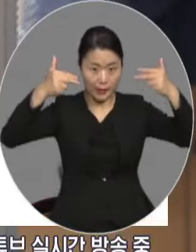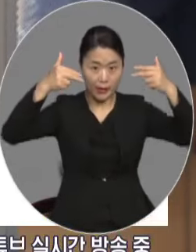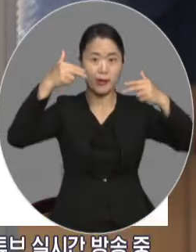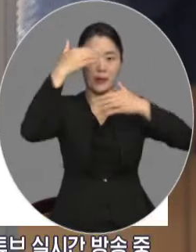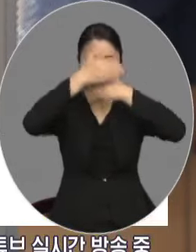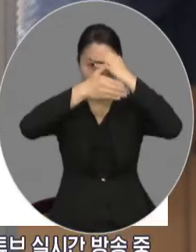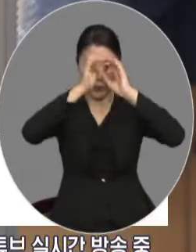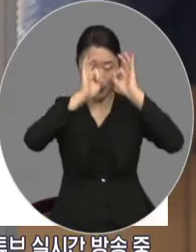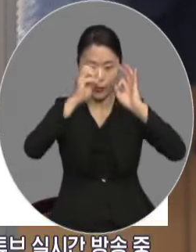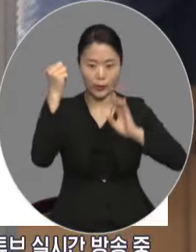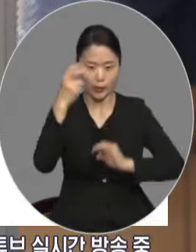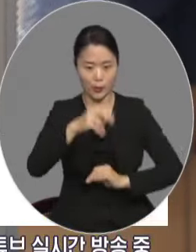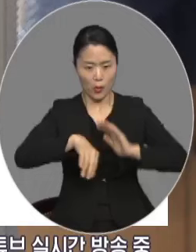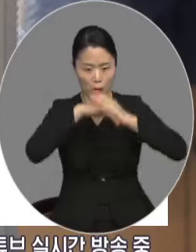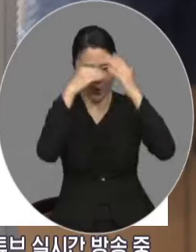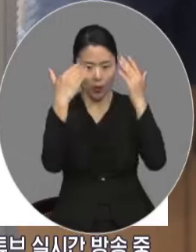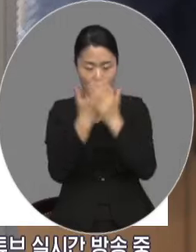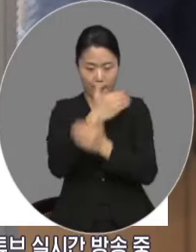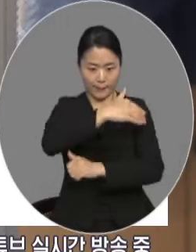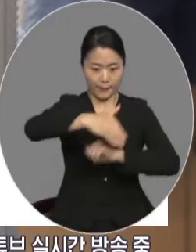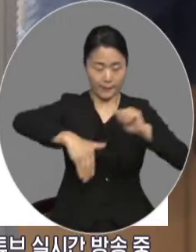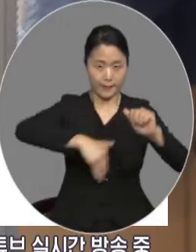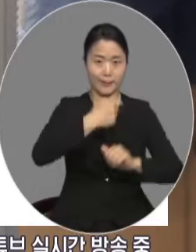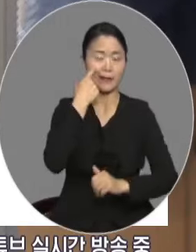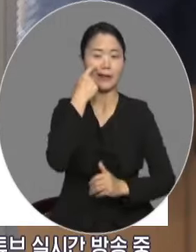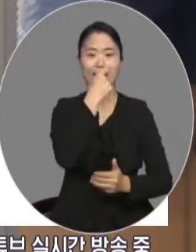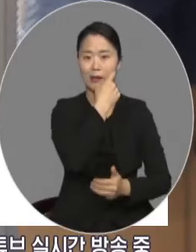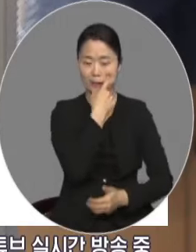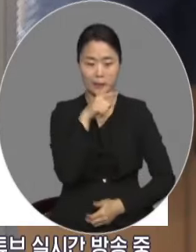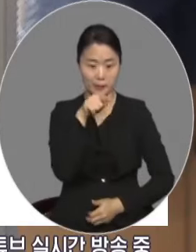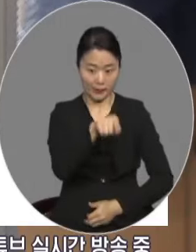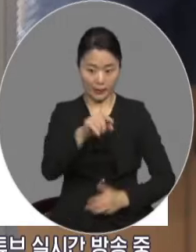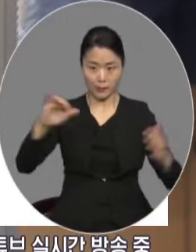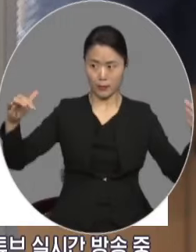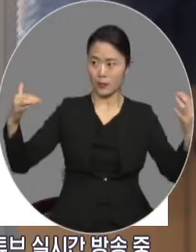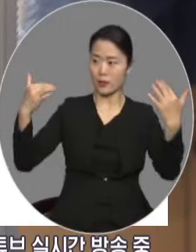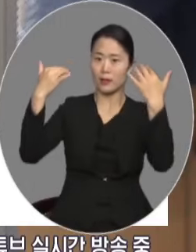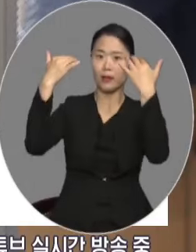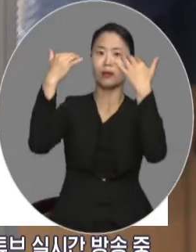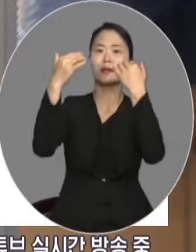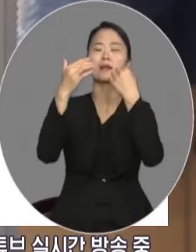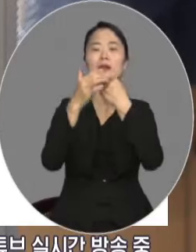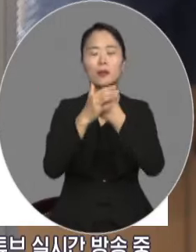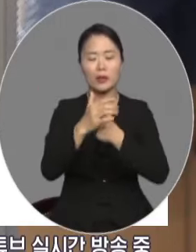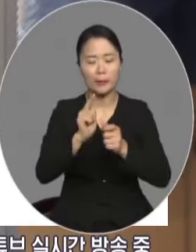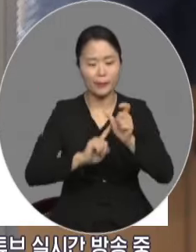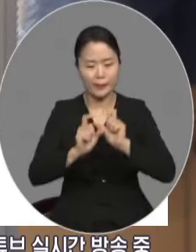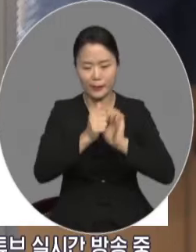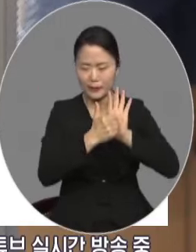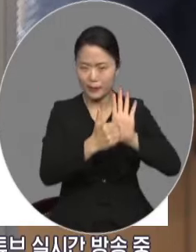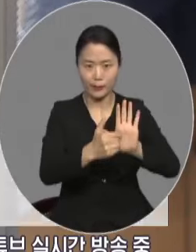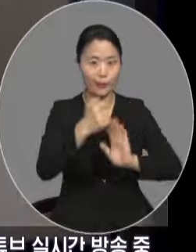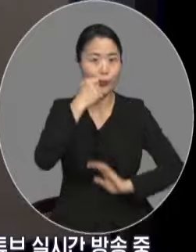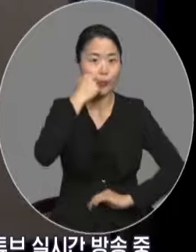정황상 모든 증거 정황이 자기를 지목하고 있으니까 거기서 이제 더 이상 뭐